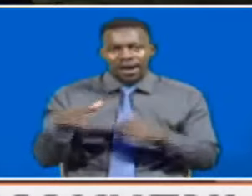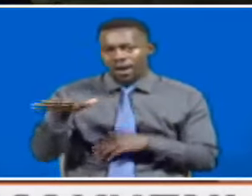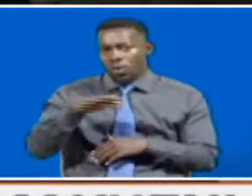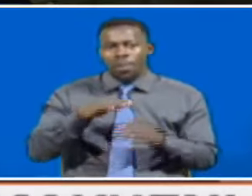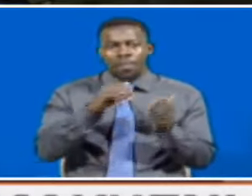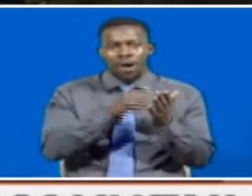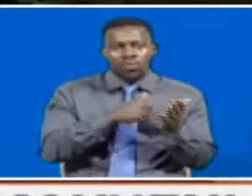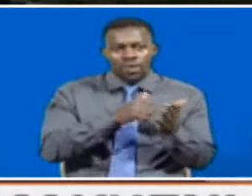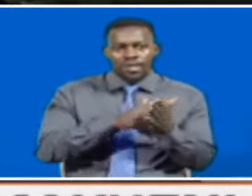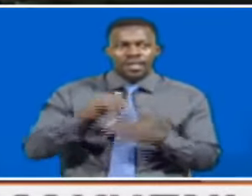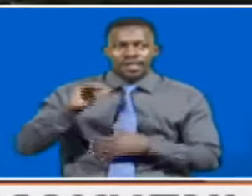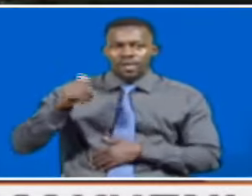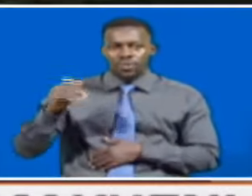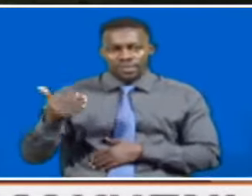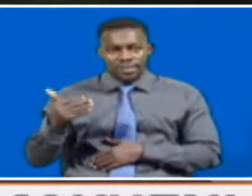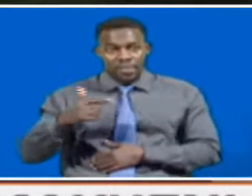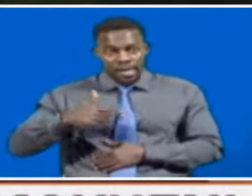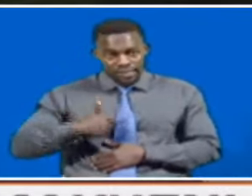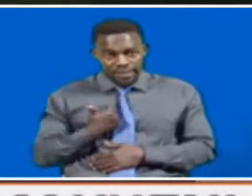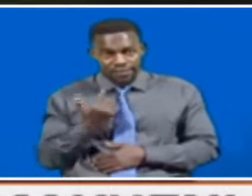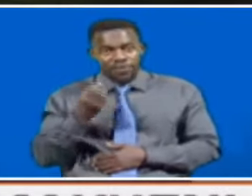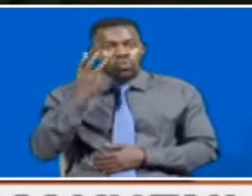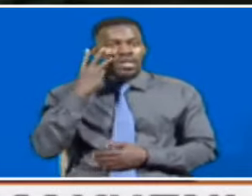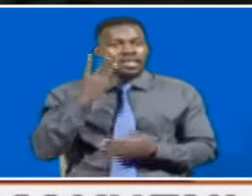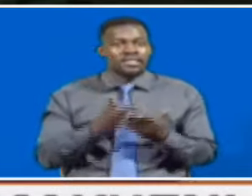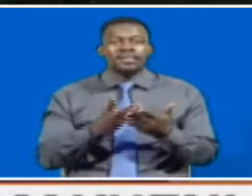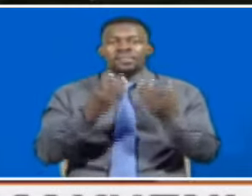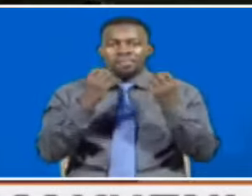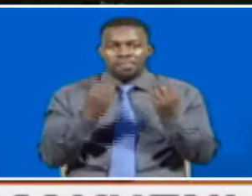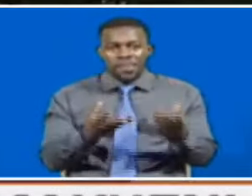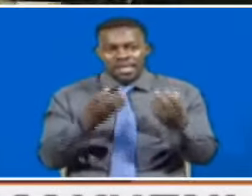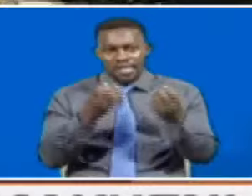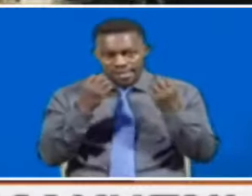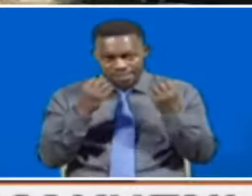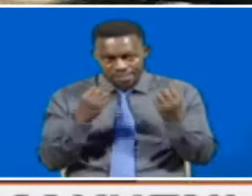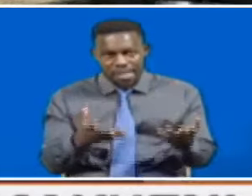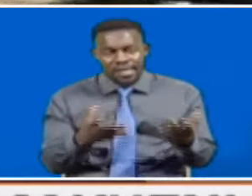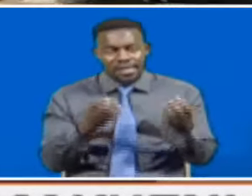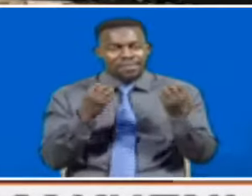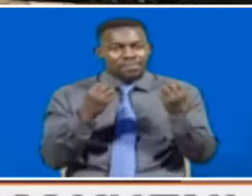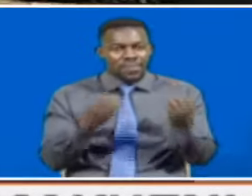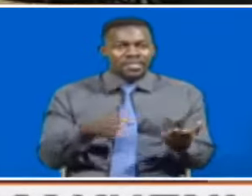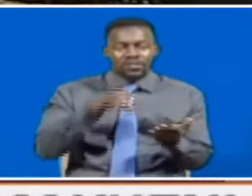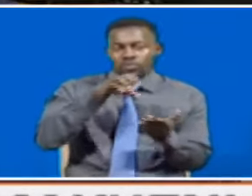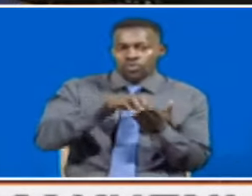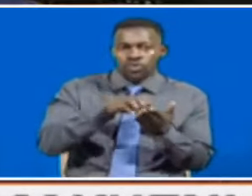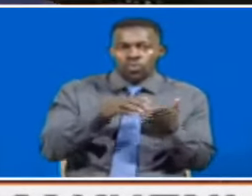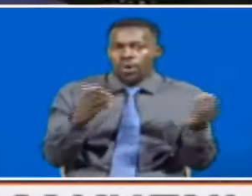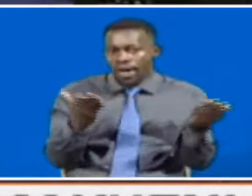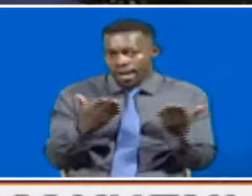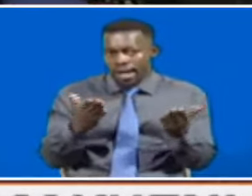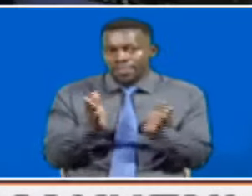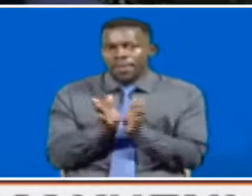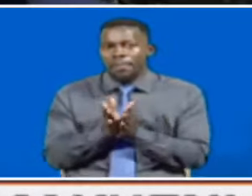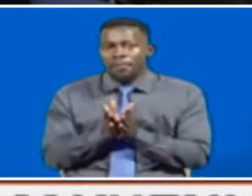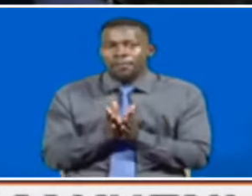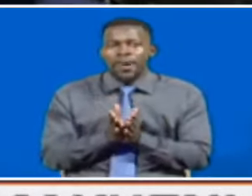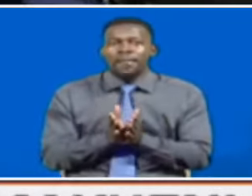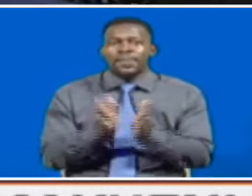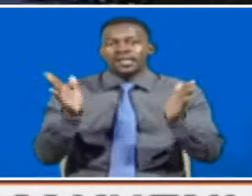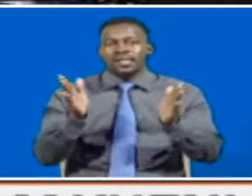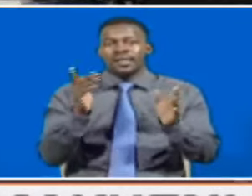Makueni. Nimeshuhudia visa kadhaa wa kadhaa ambazo wananchi